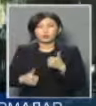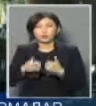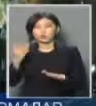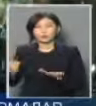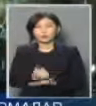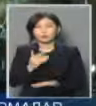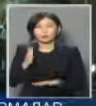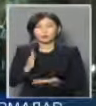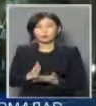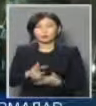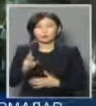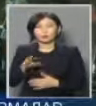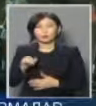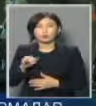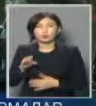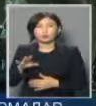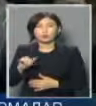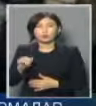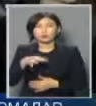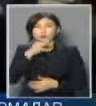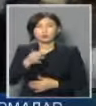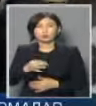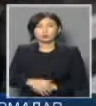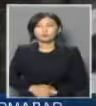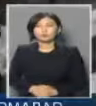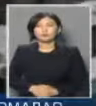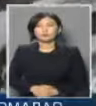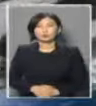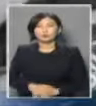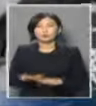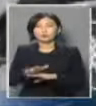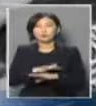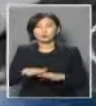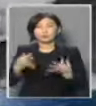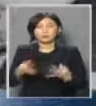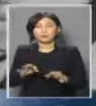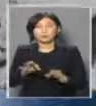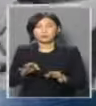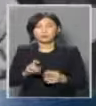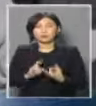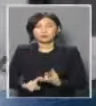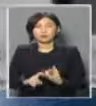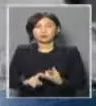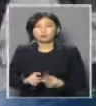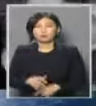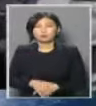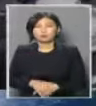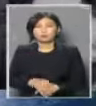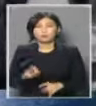конкурстардың жеңімпазы Бауыржан Ақтаев айтты. Еліміздің тәуелсіздігіне 30 жылдығына арналған